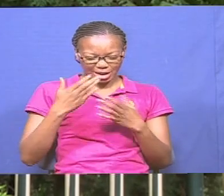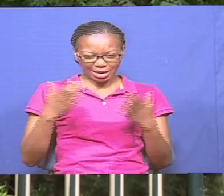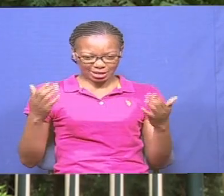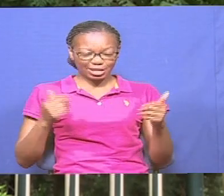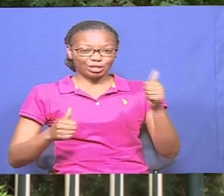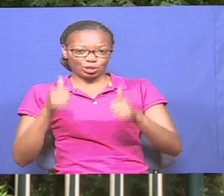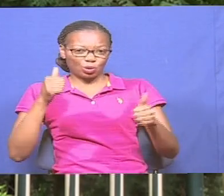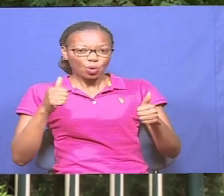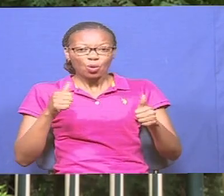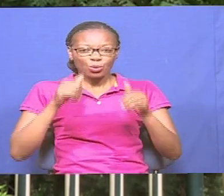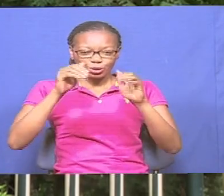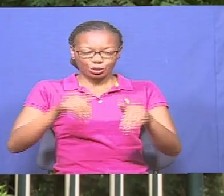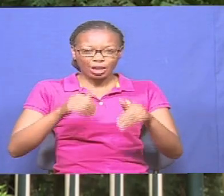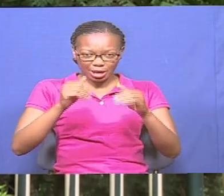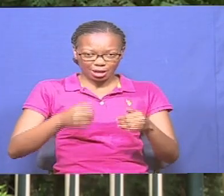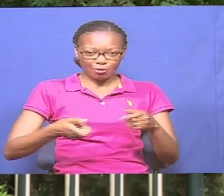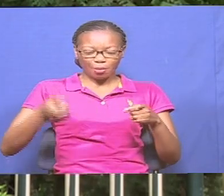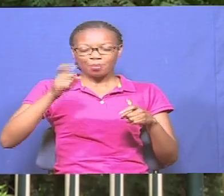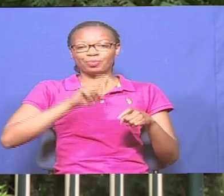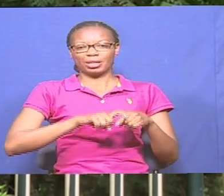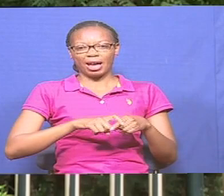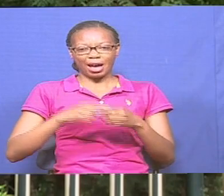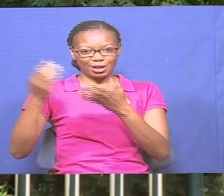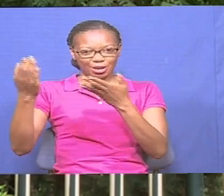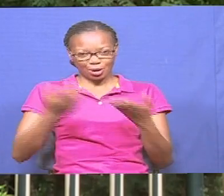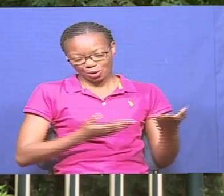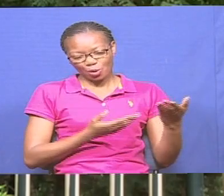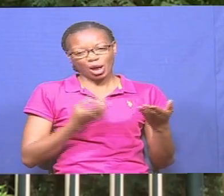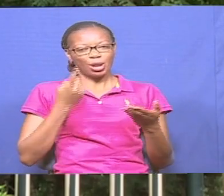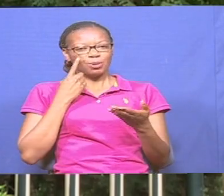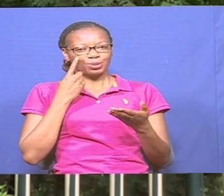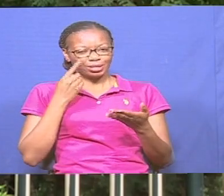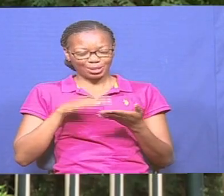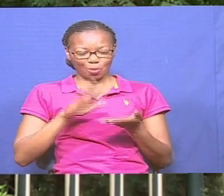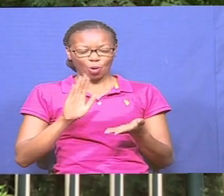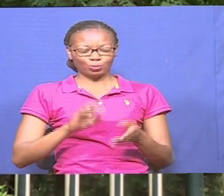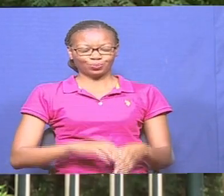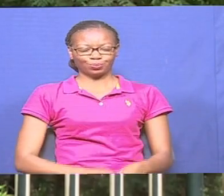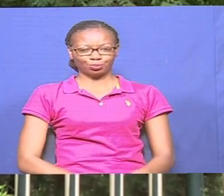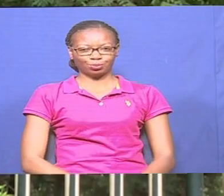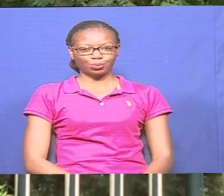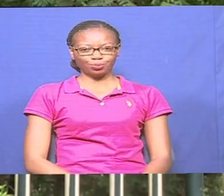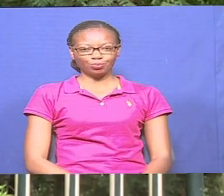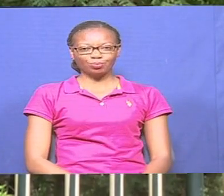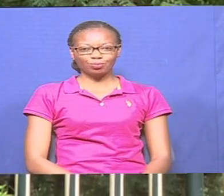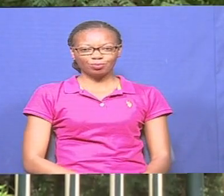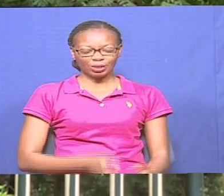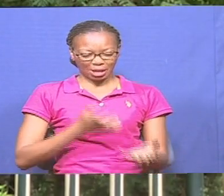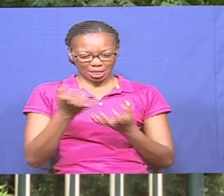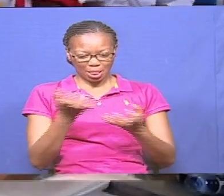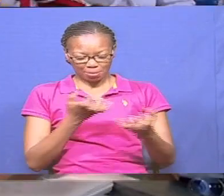kuongeza dhamana na ni bidhaa zipi shambani zinazoweza kuongezwa dhamana. Karibu maabara ya JKUAT